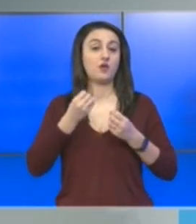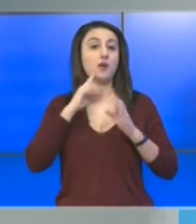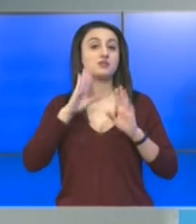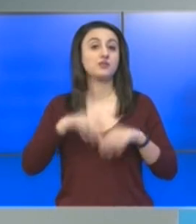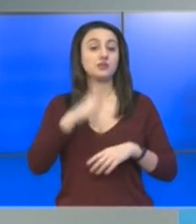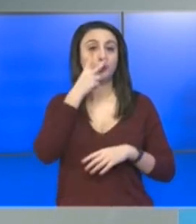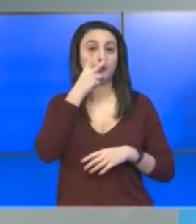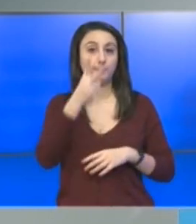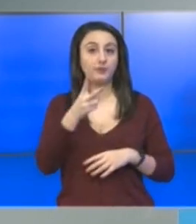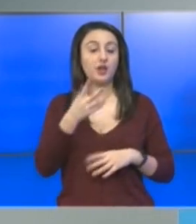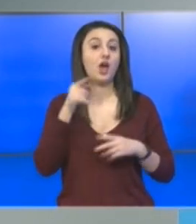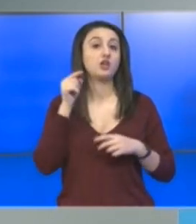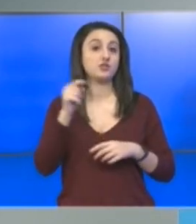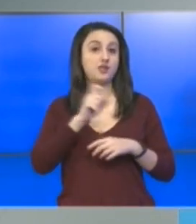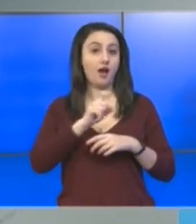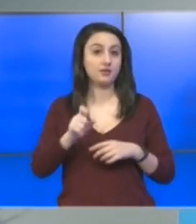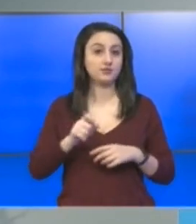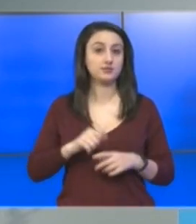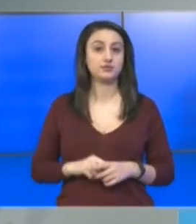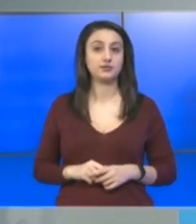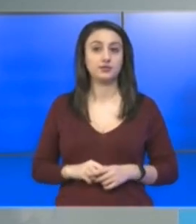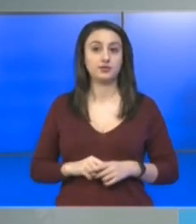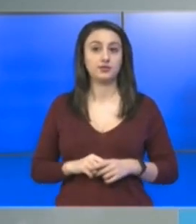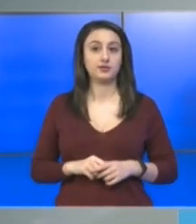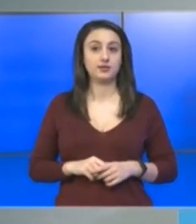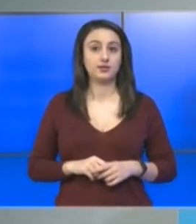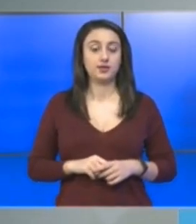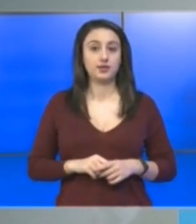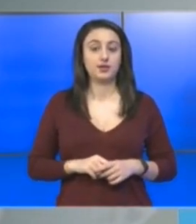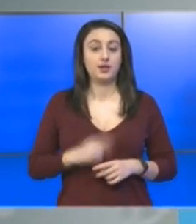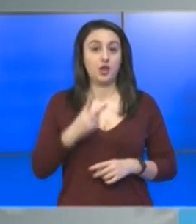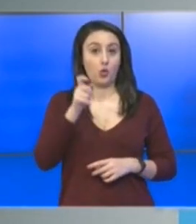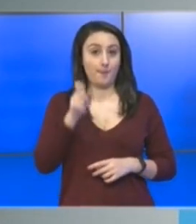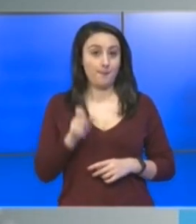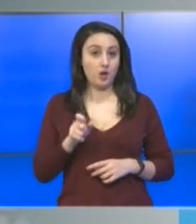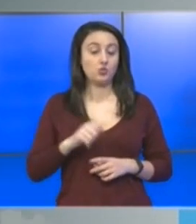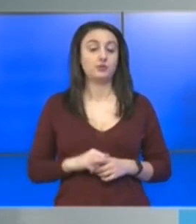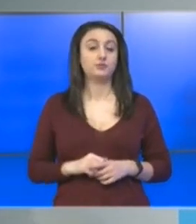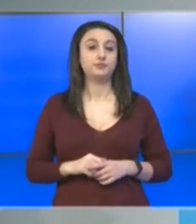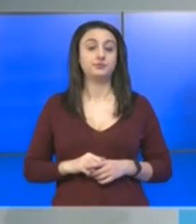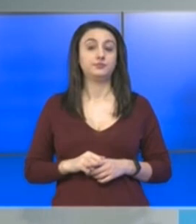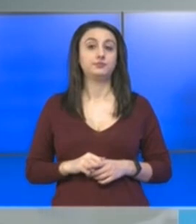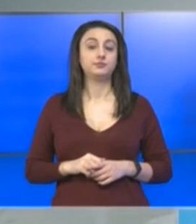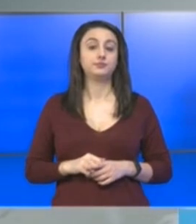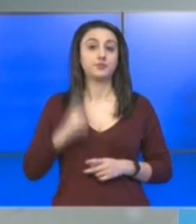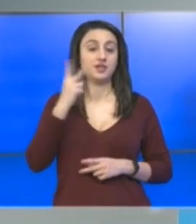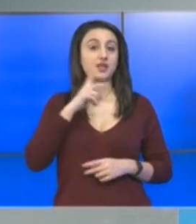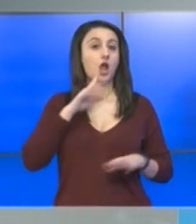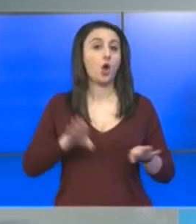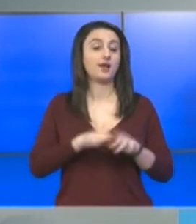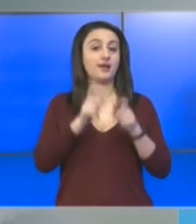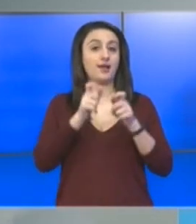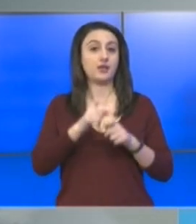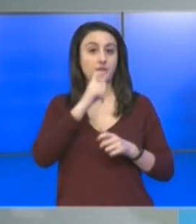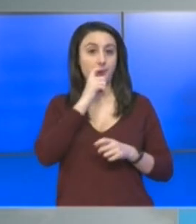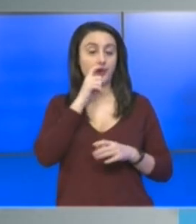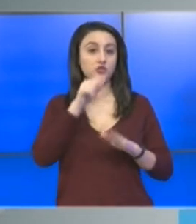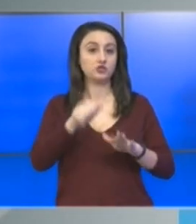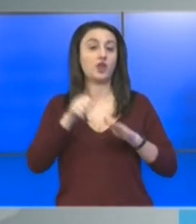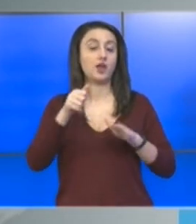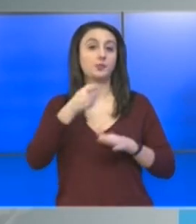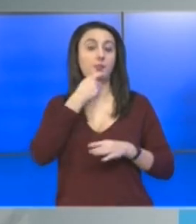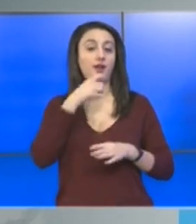privire la acest caz. Iată, o a doua persoană, înțeleg, colegă de clasă cu băiatul de